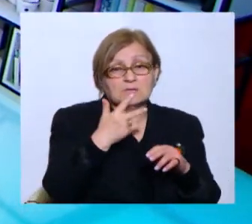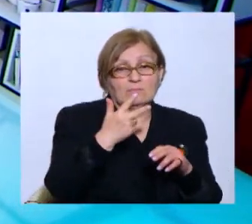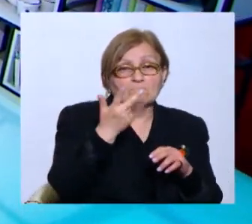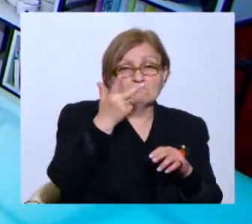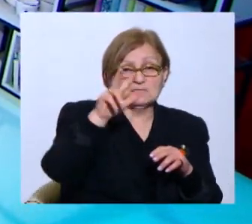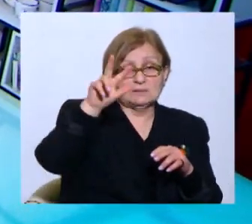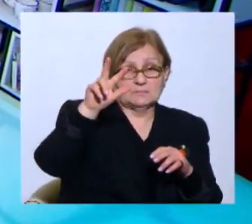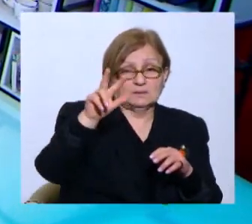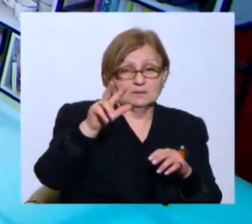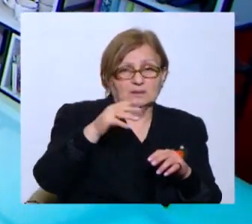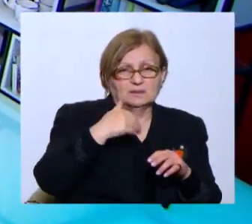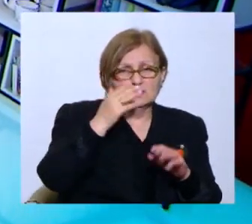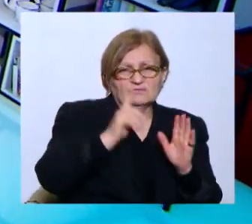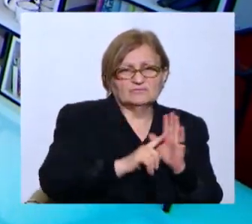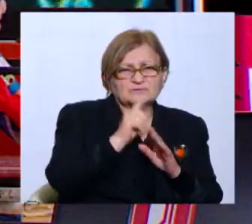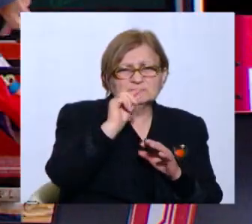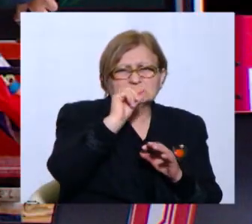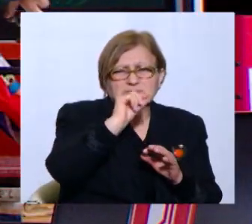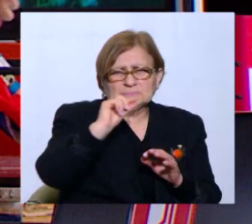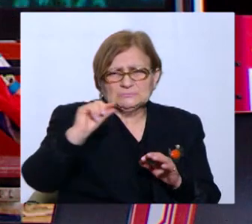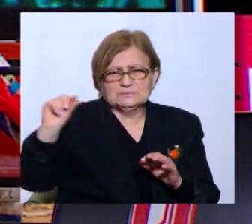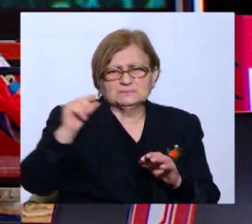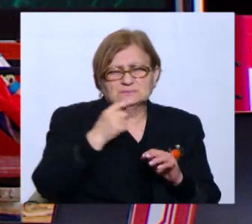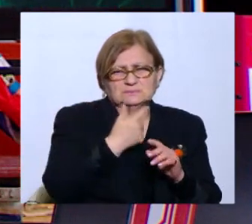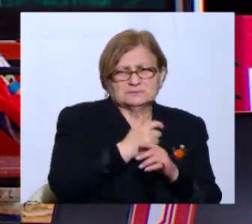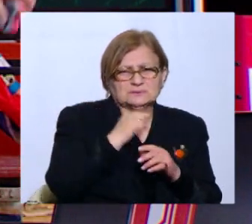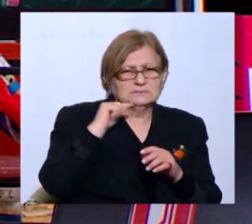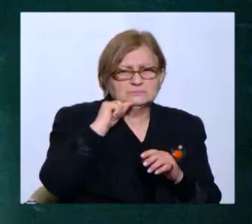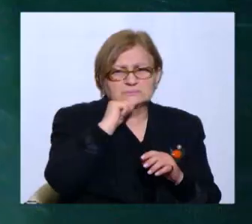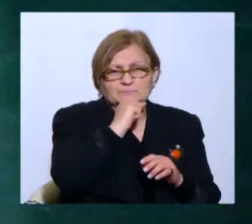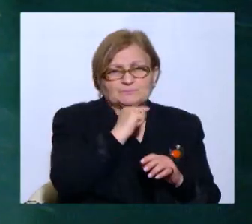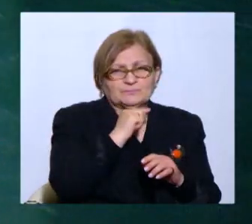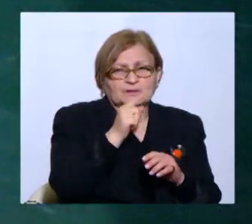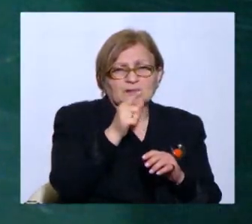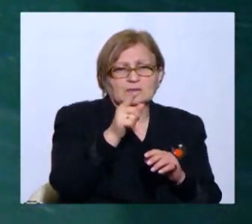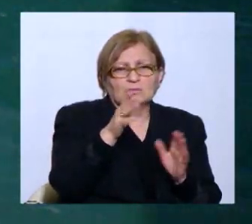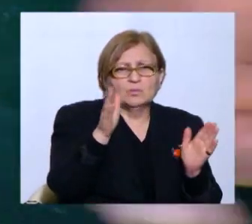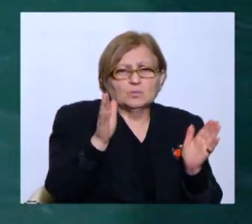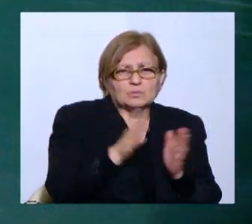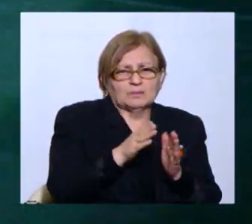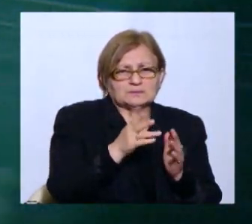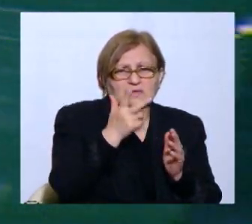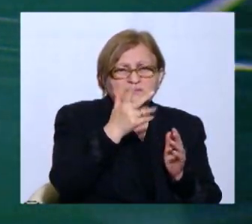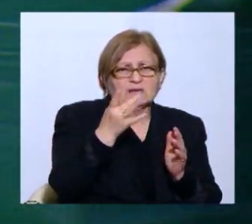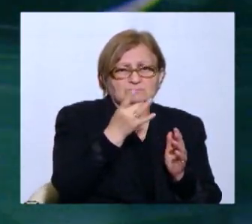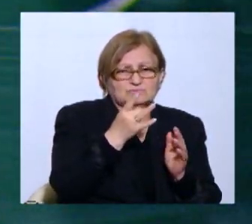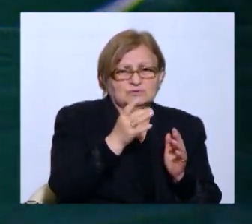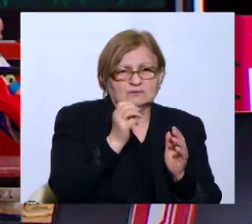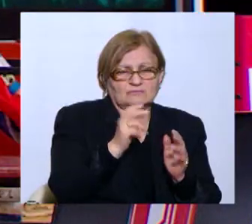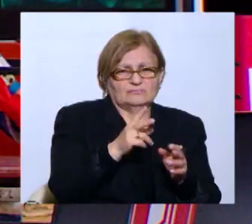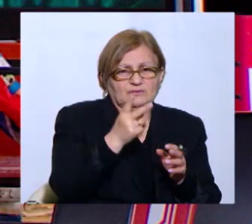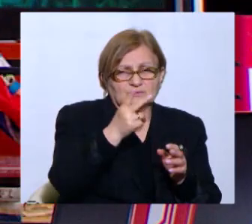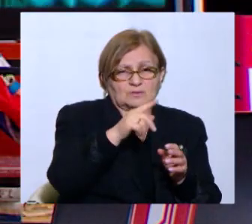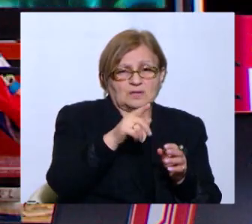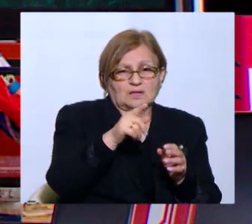ჩვენ ვიღებთ ძალიან პატარა რიცხვიდან. 1.27-დი არის გაცილებით 3.5-ჯერ უფრო პატარა დაახლოებით ვიდრე 2 ხარისხად